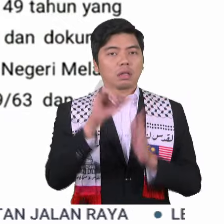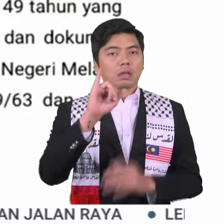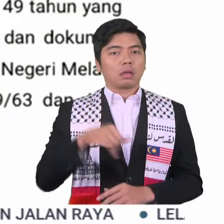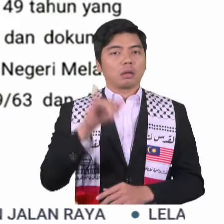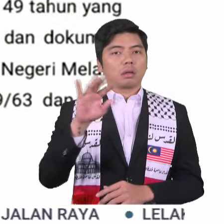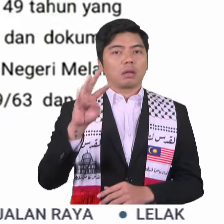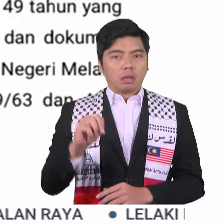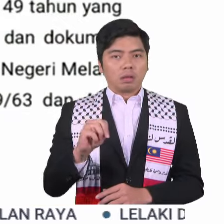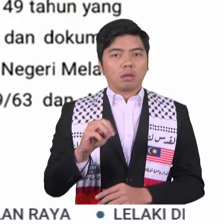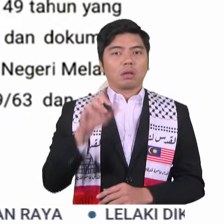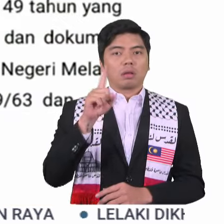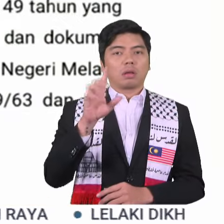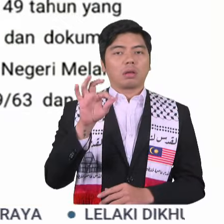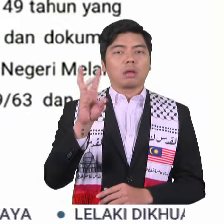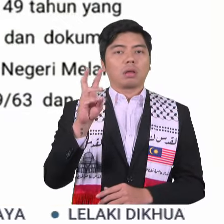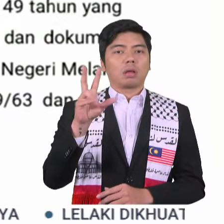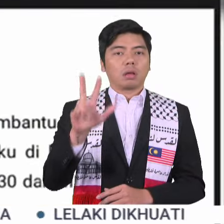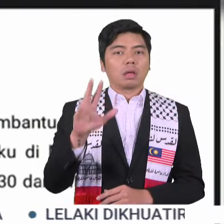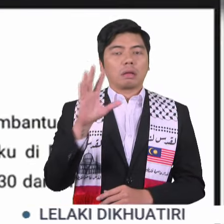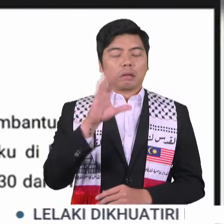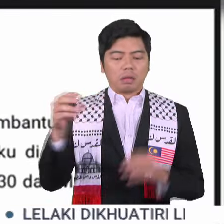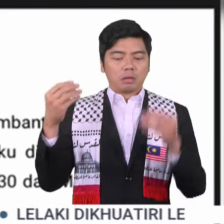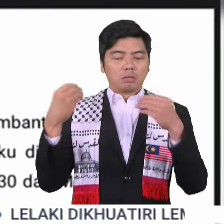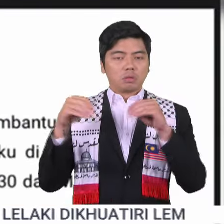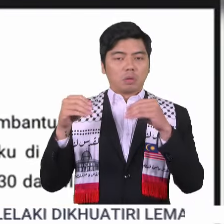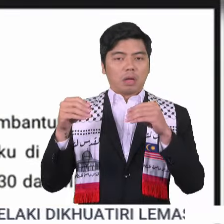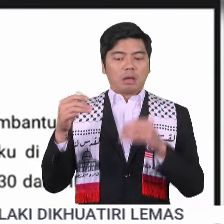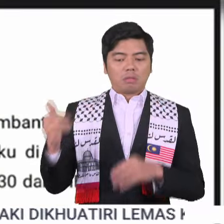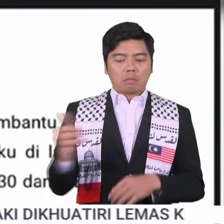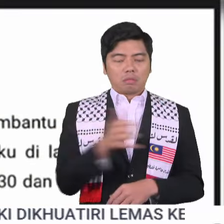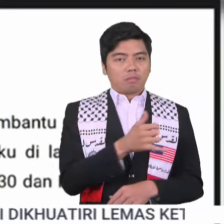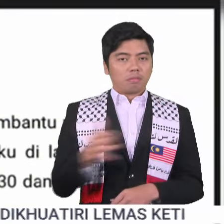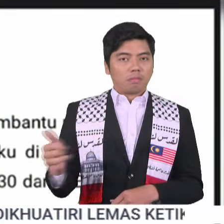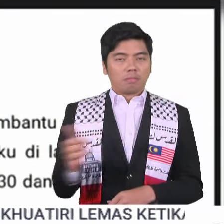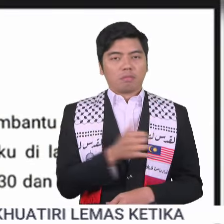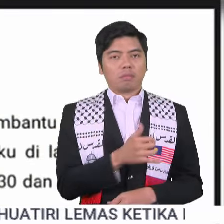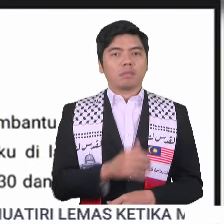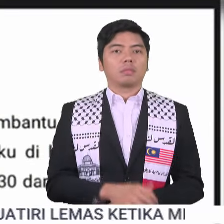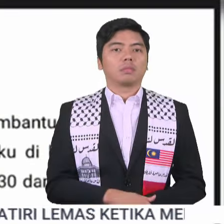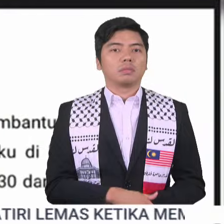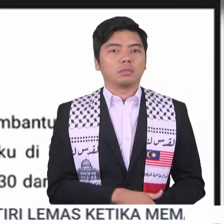1963 dan akta anti permandagangan migran 2022